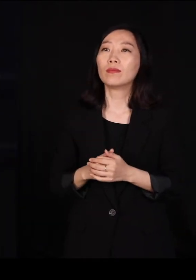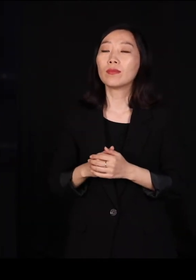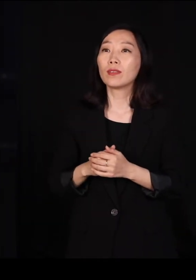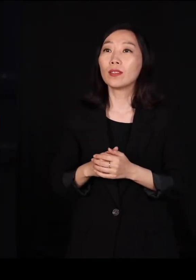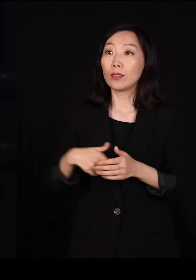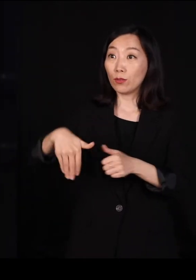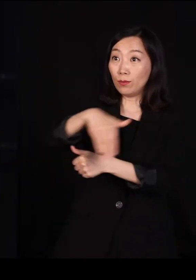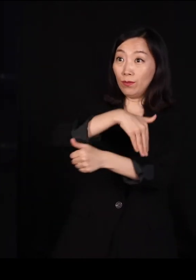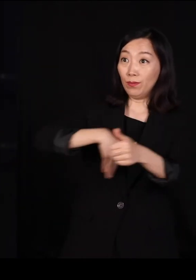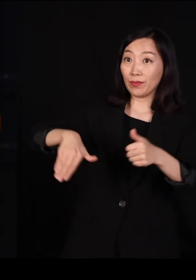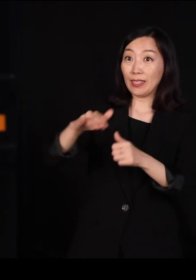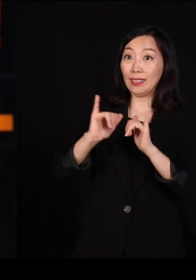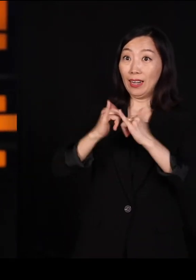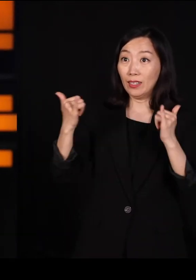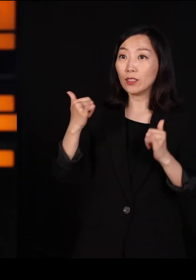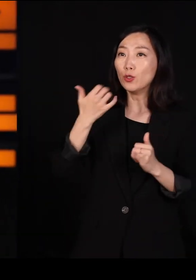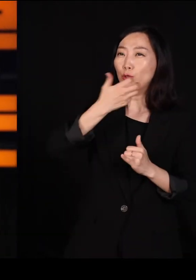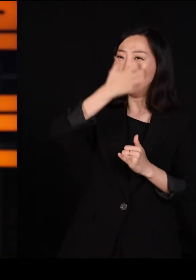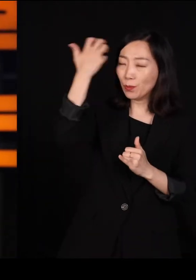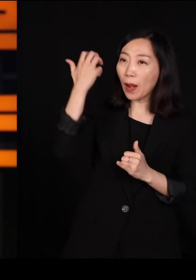우리 주변에 있는 사람들은